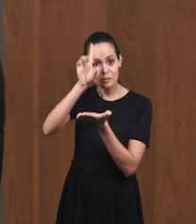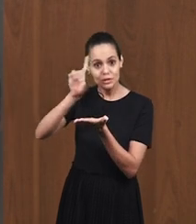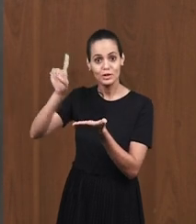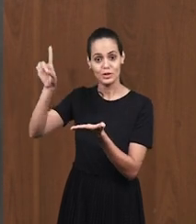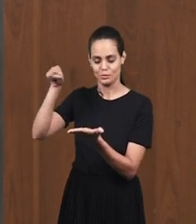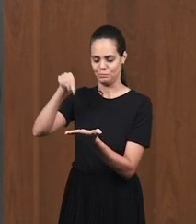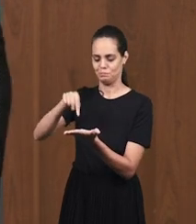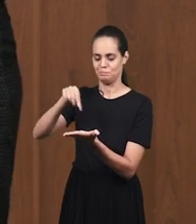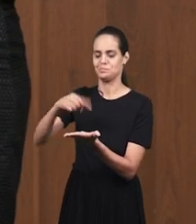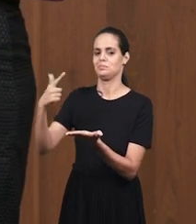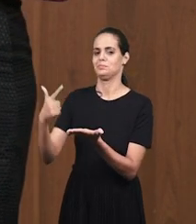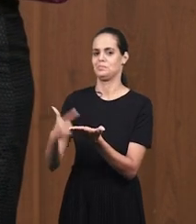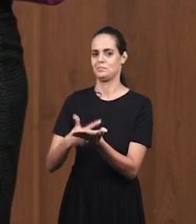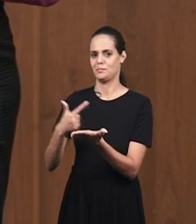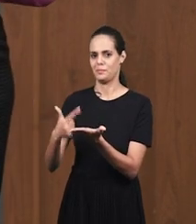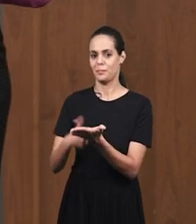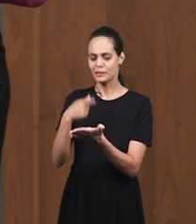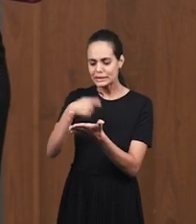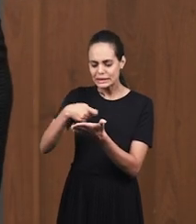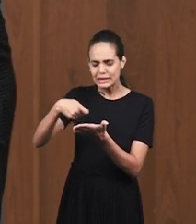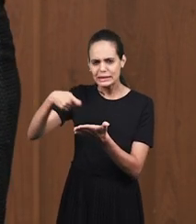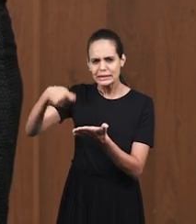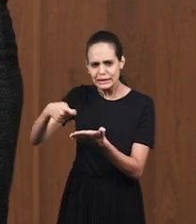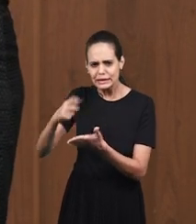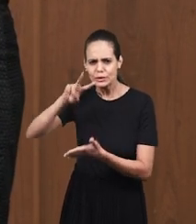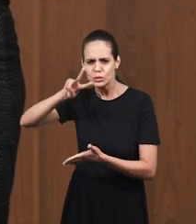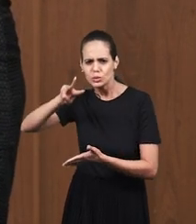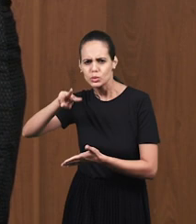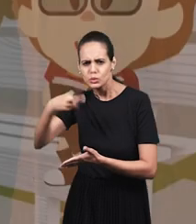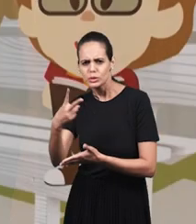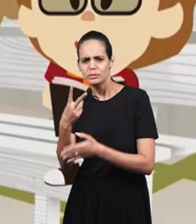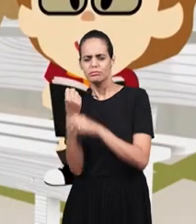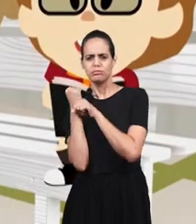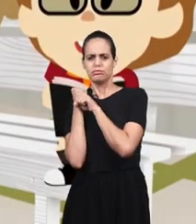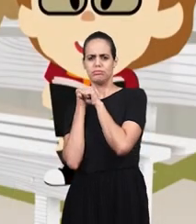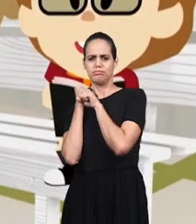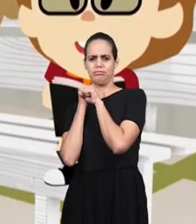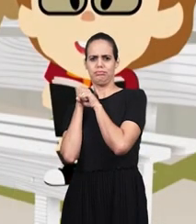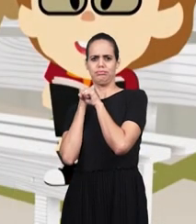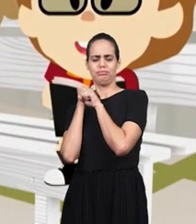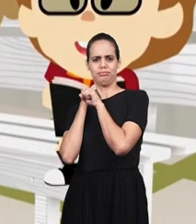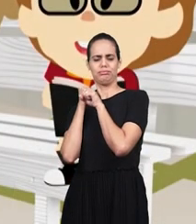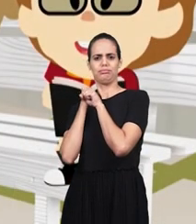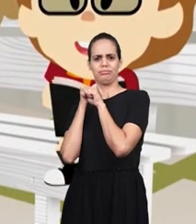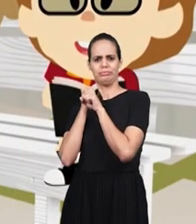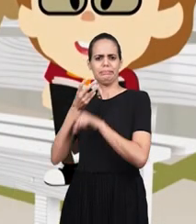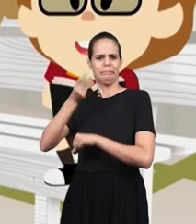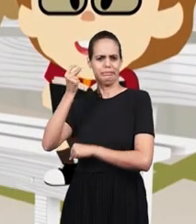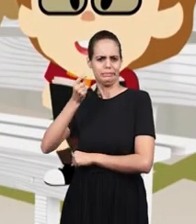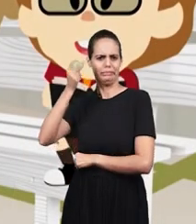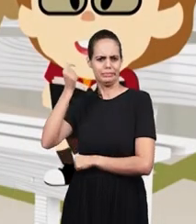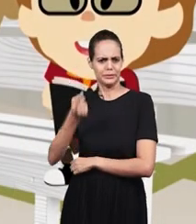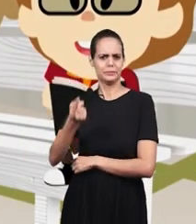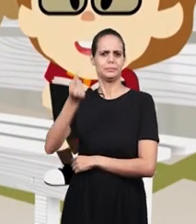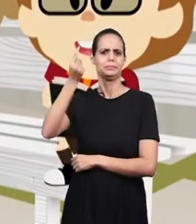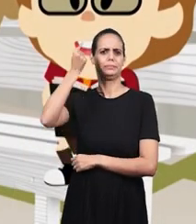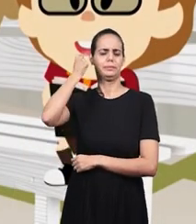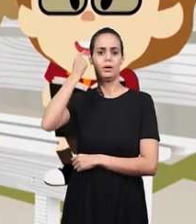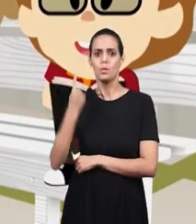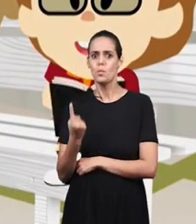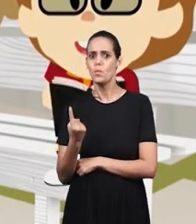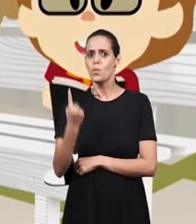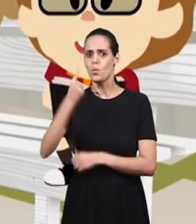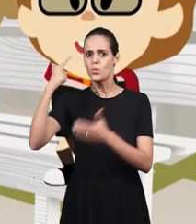Dieu. Oui, c'est ça. Et ce livre, il a été écrit à peu près à 2000 ans. C'est-à-dire, il est un livre